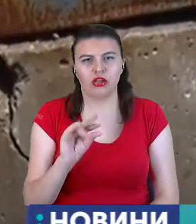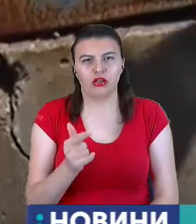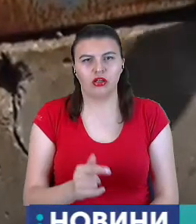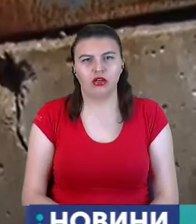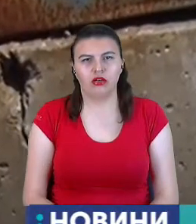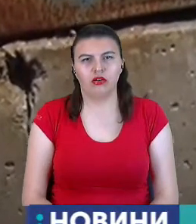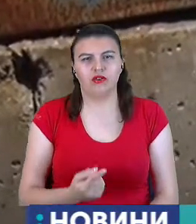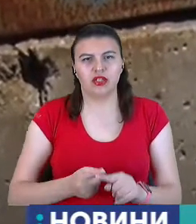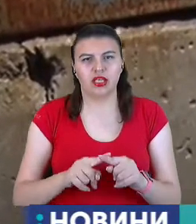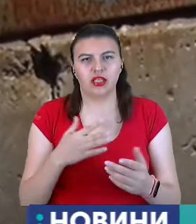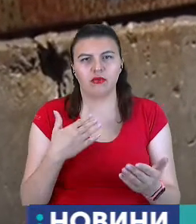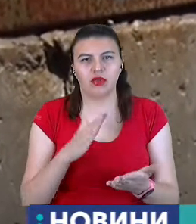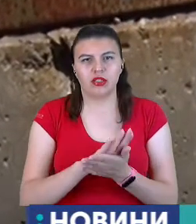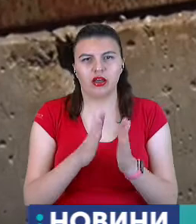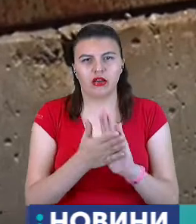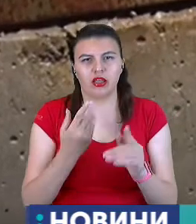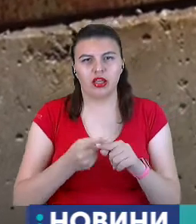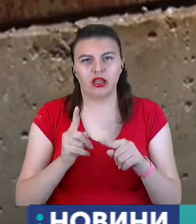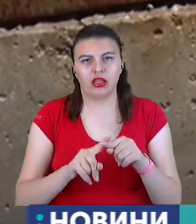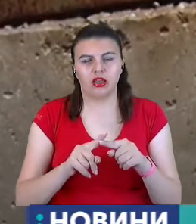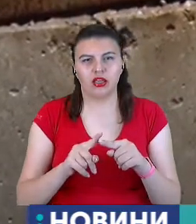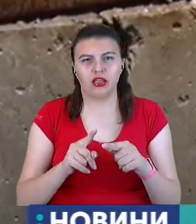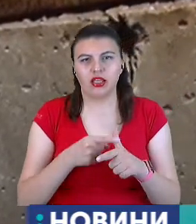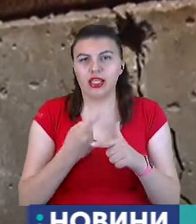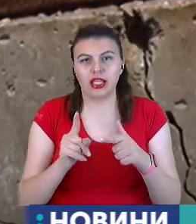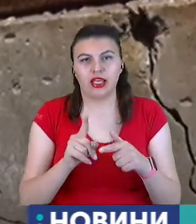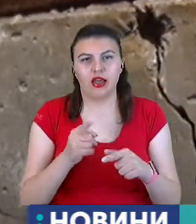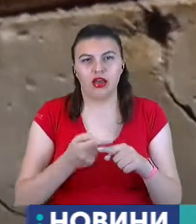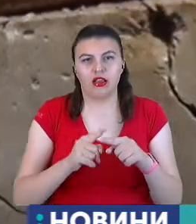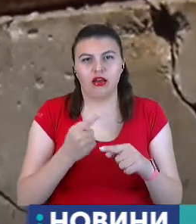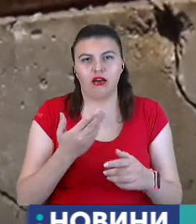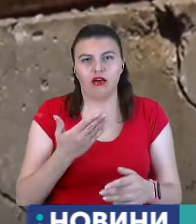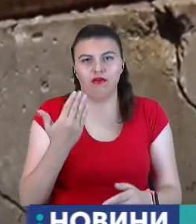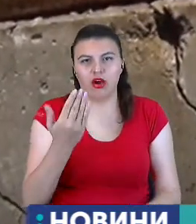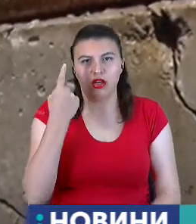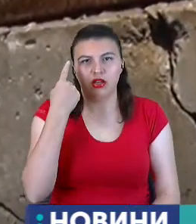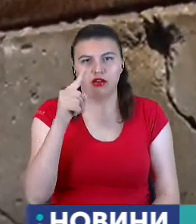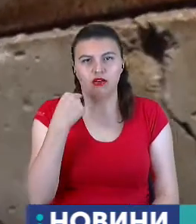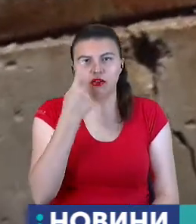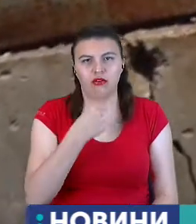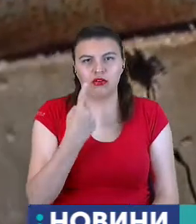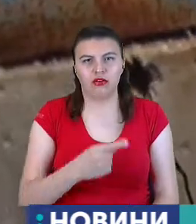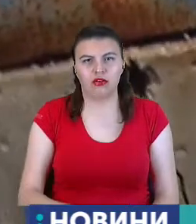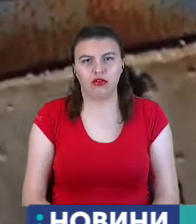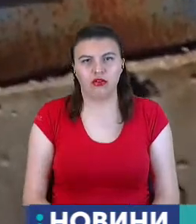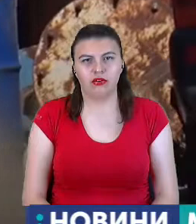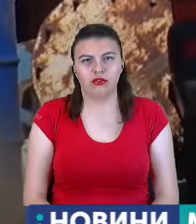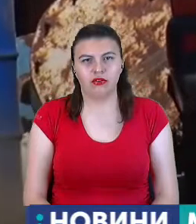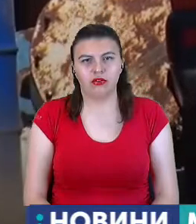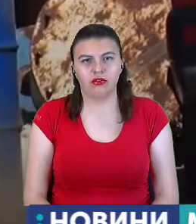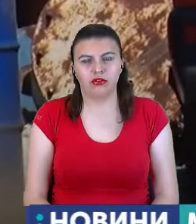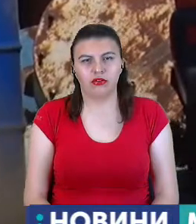согласовували? Чи це ваша лична ініціатива? Це наша лична ініціатива. Ну, от лична ініціатива, ви знаєте, це